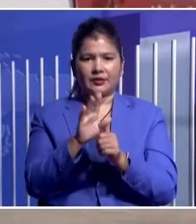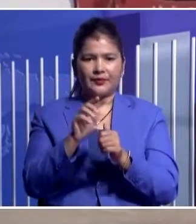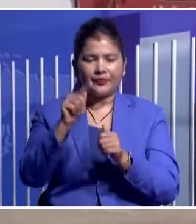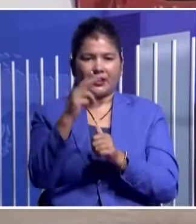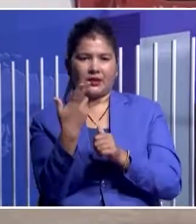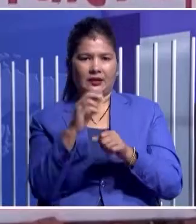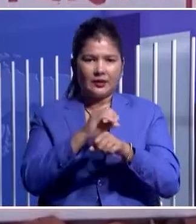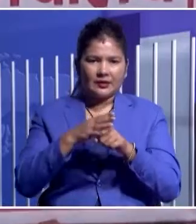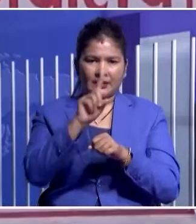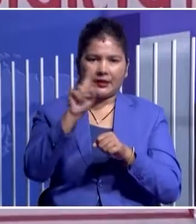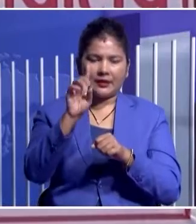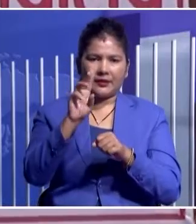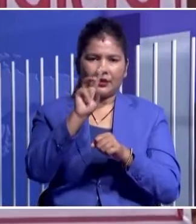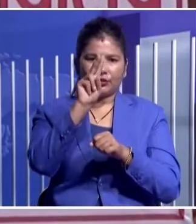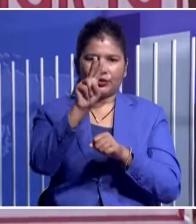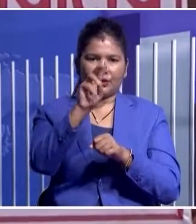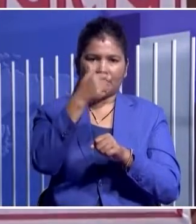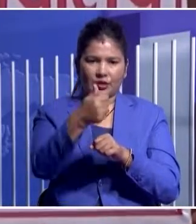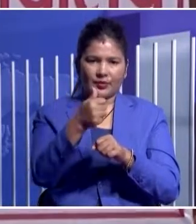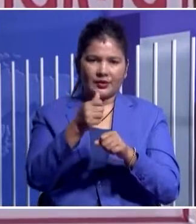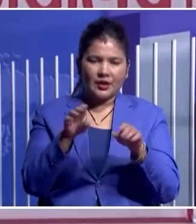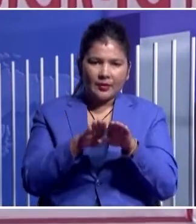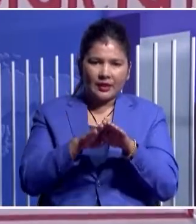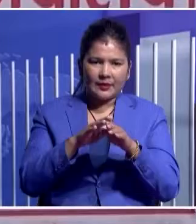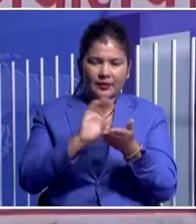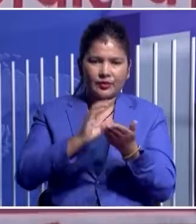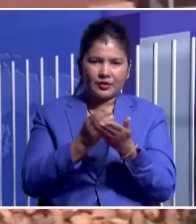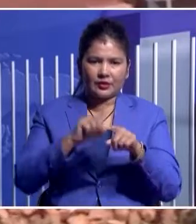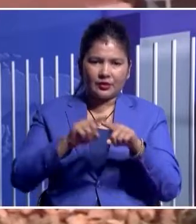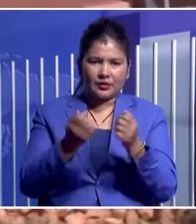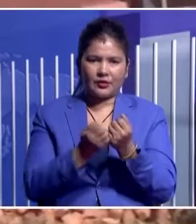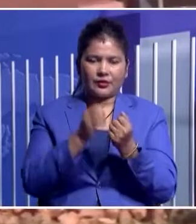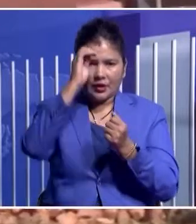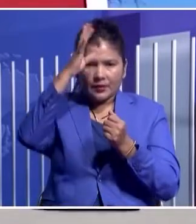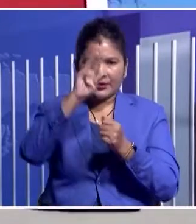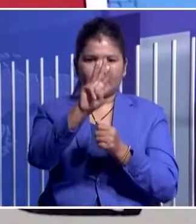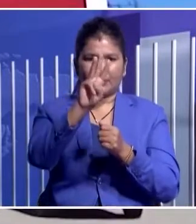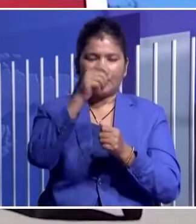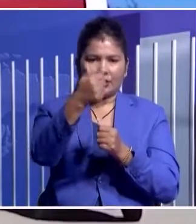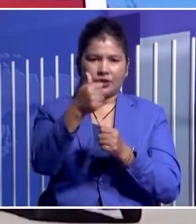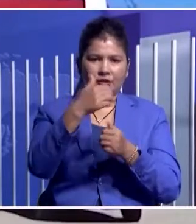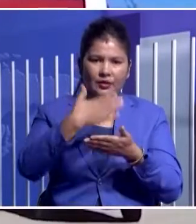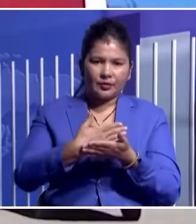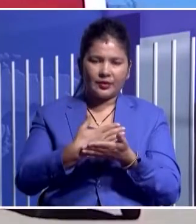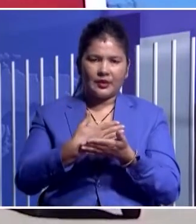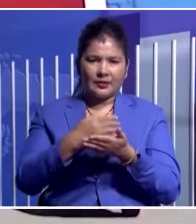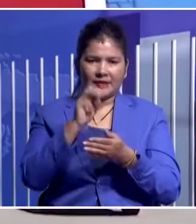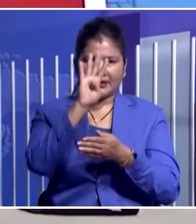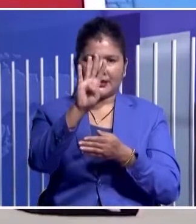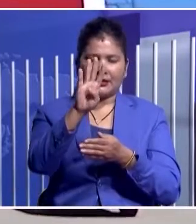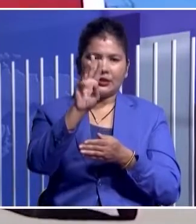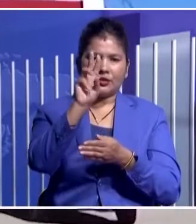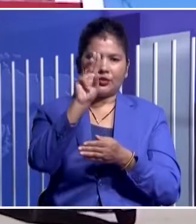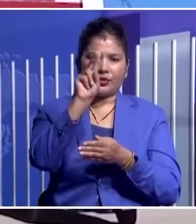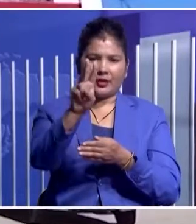कर्णाली प्रदेशले 11 महिनामा 26% बराबर मात्रै पुँजीगत खर्च गरेको छ। सुदूरपश्चिमले 36 र लुम्बिनी प्रदेशले 42% मात्रै